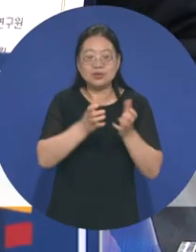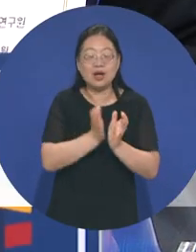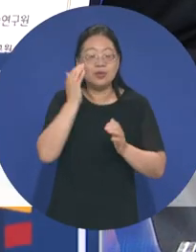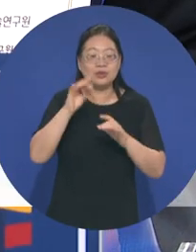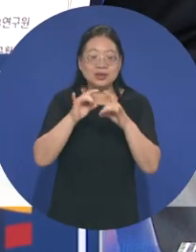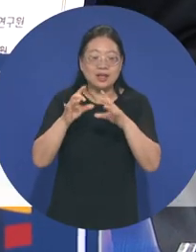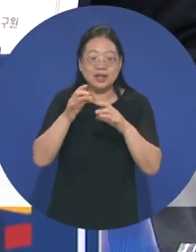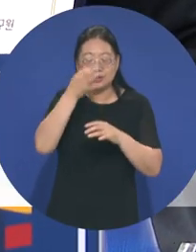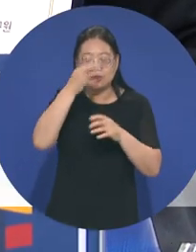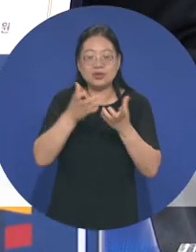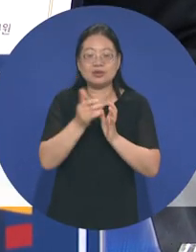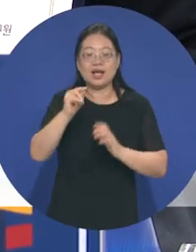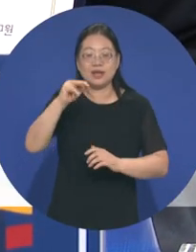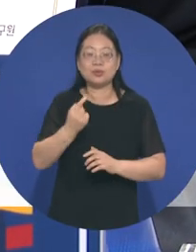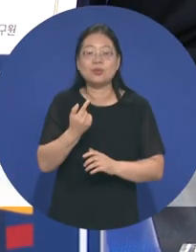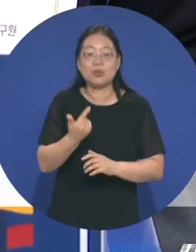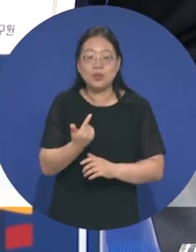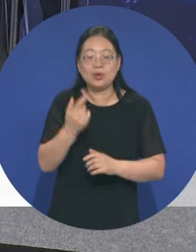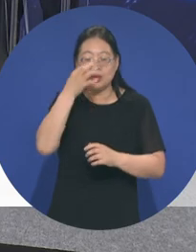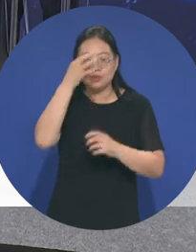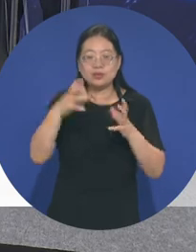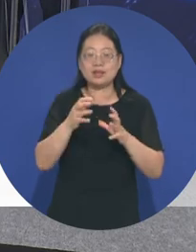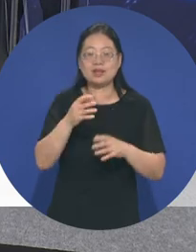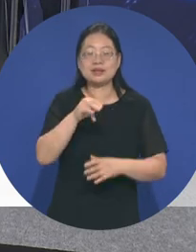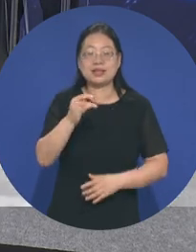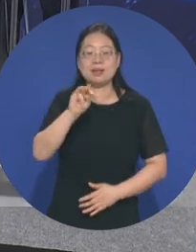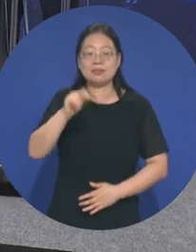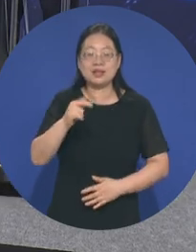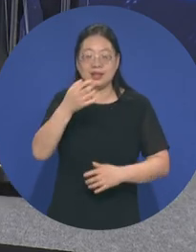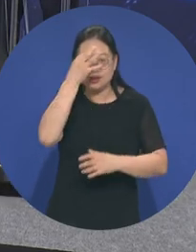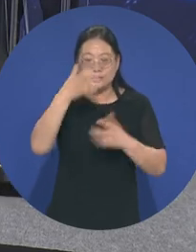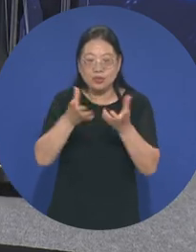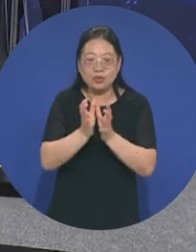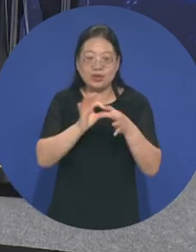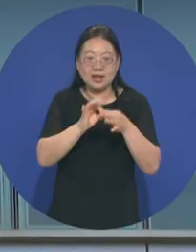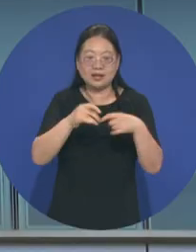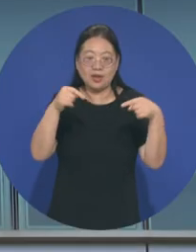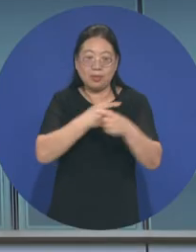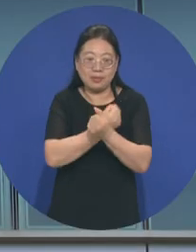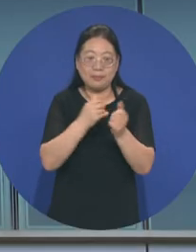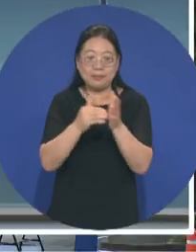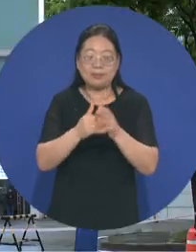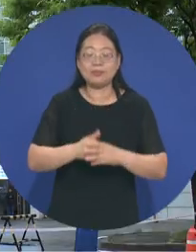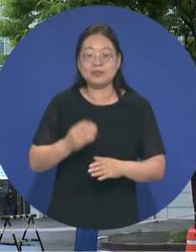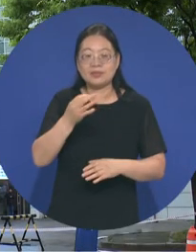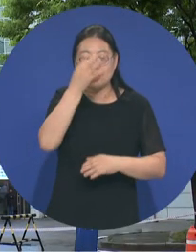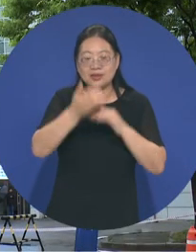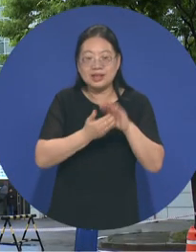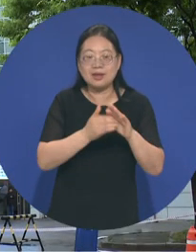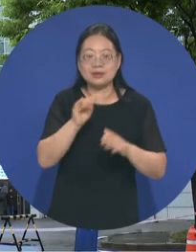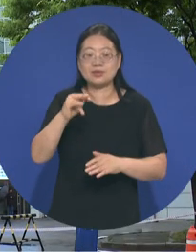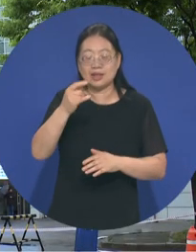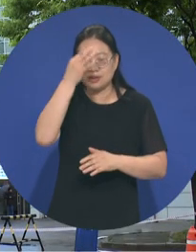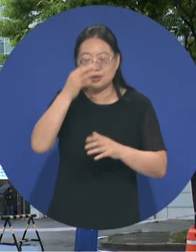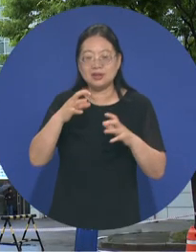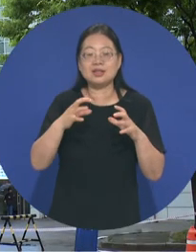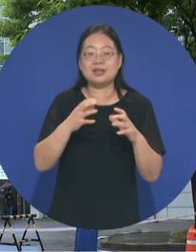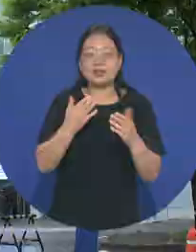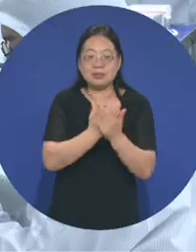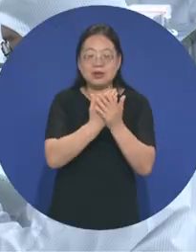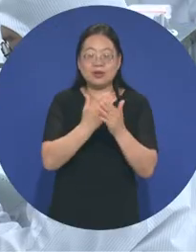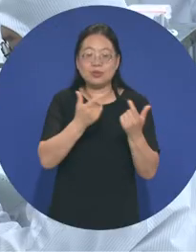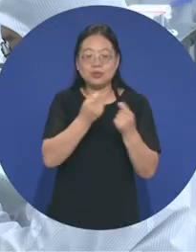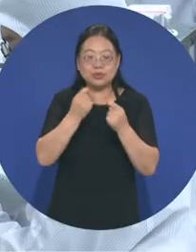한국전자기술연구원, 한국나노기술원, 한국세라믹기술원 간의 협약도 체결됐습니다. 첨단 반도체 기술 개발과 공동 연구를